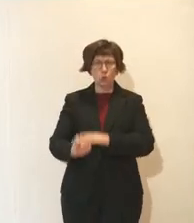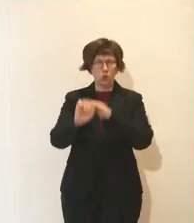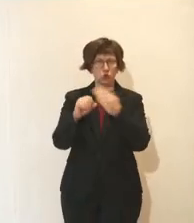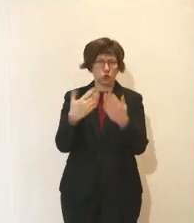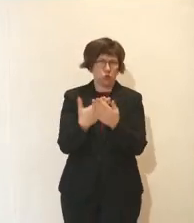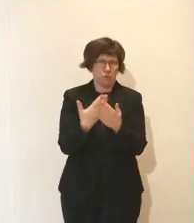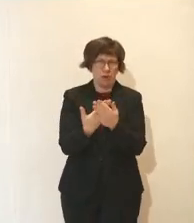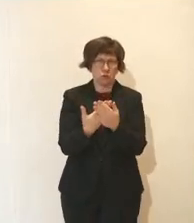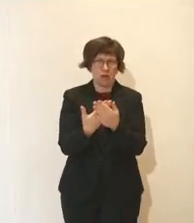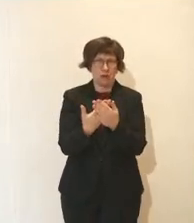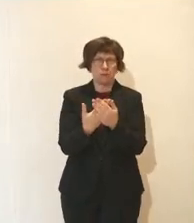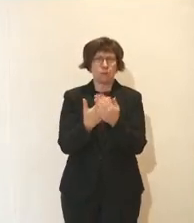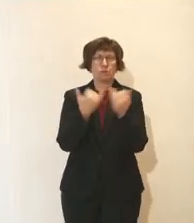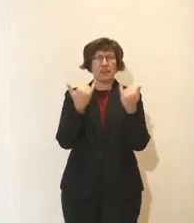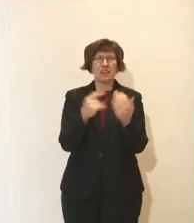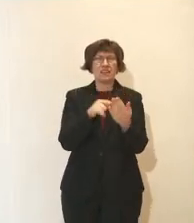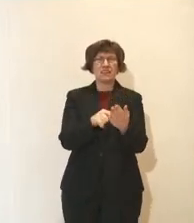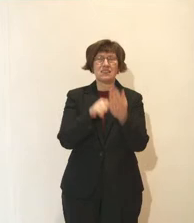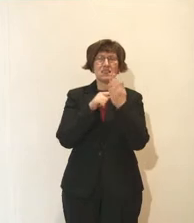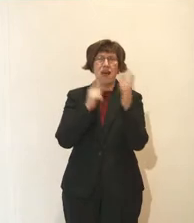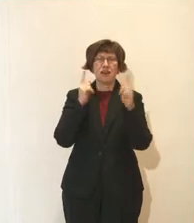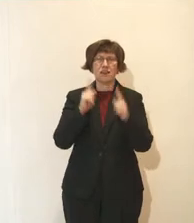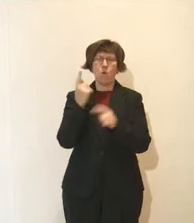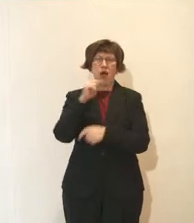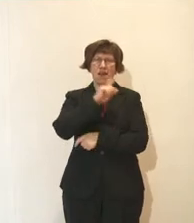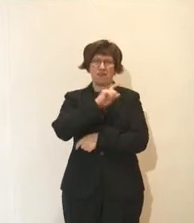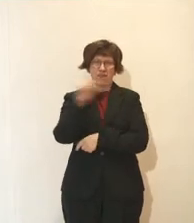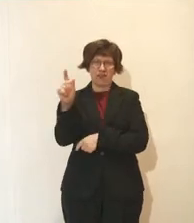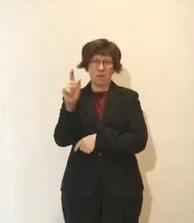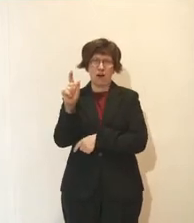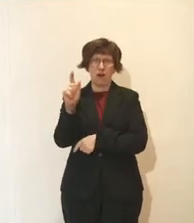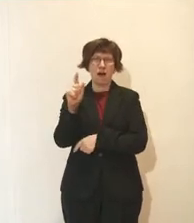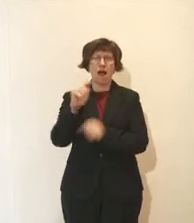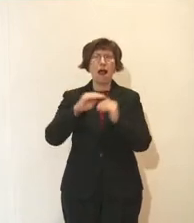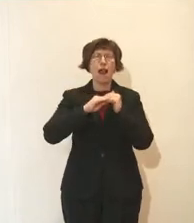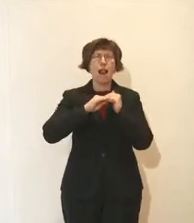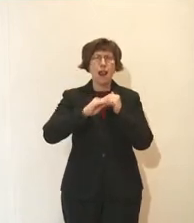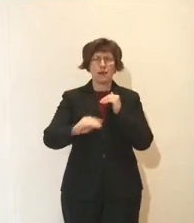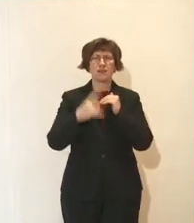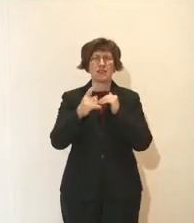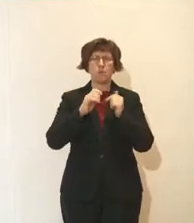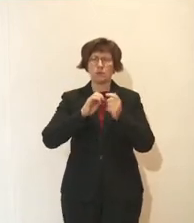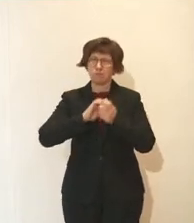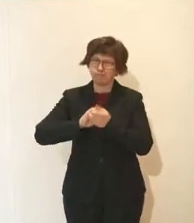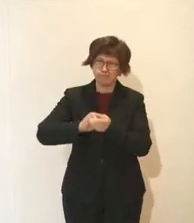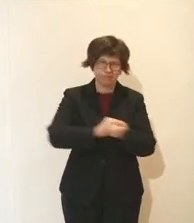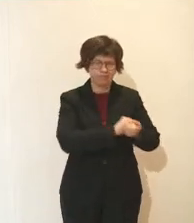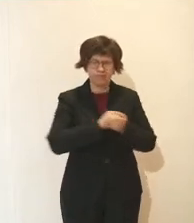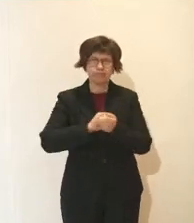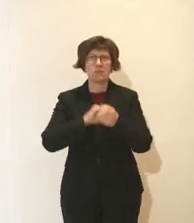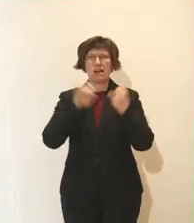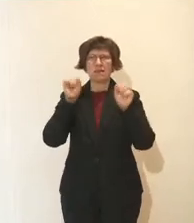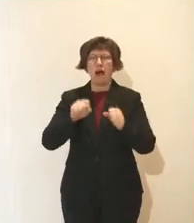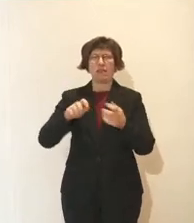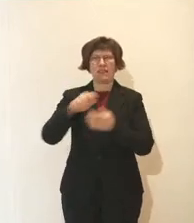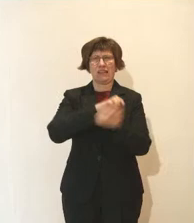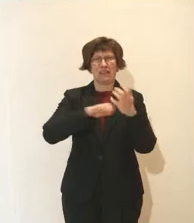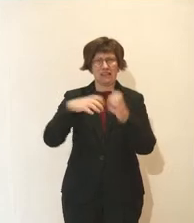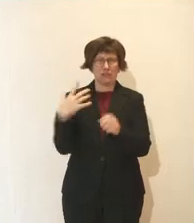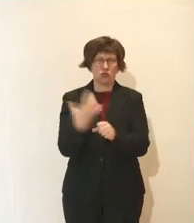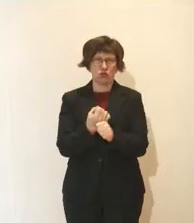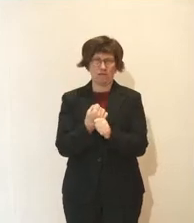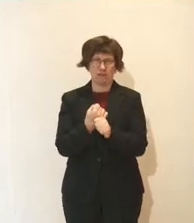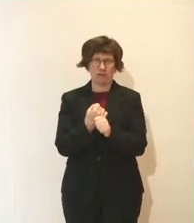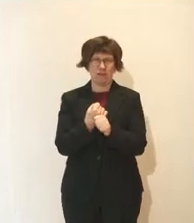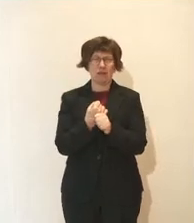was sich jetzt zeigt es aber auch eine sache nur ein land das zusammenhält kann eine solche krise bewältigen